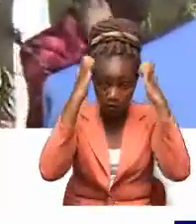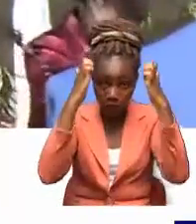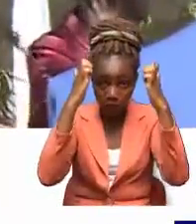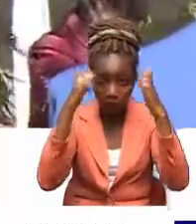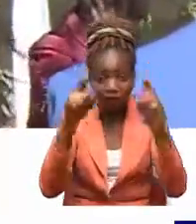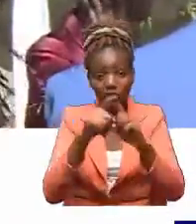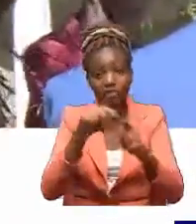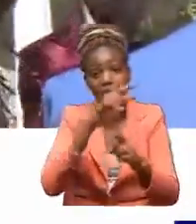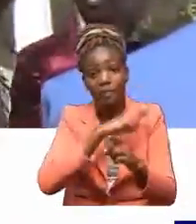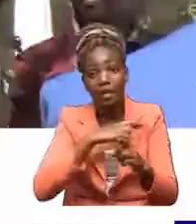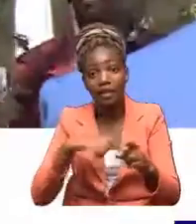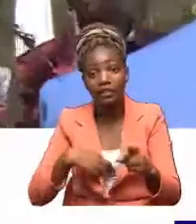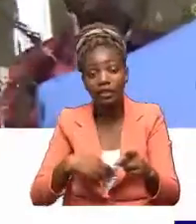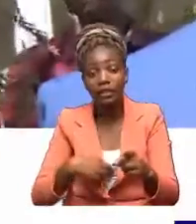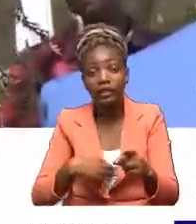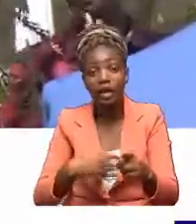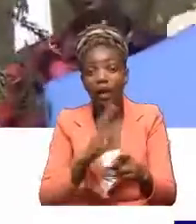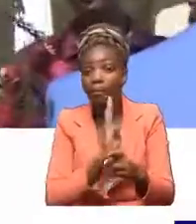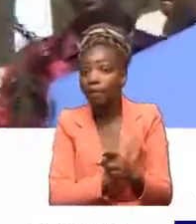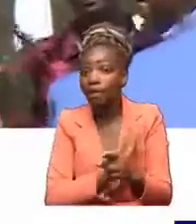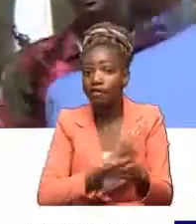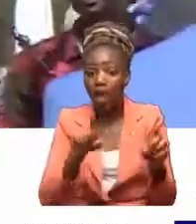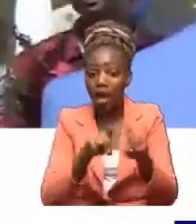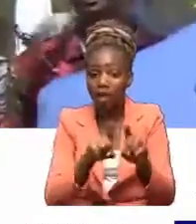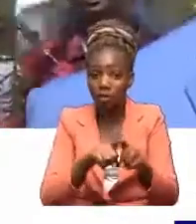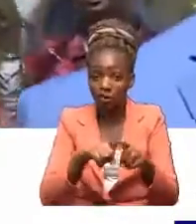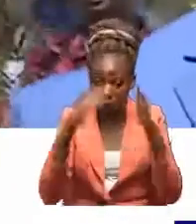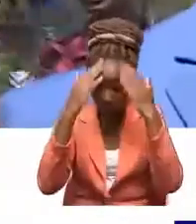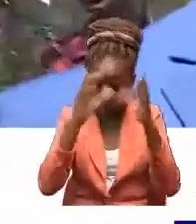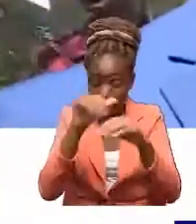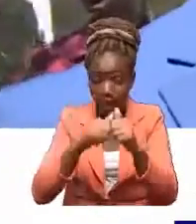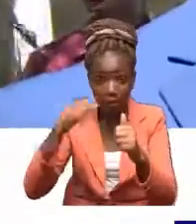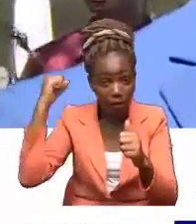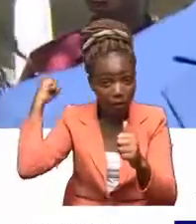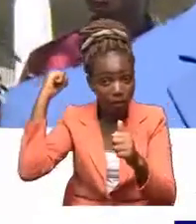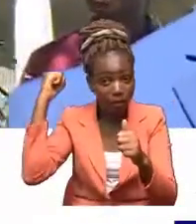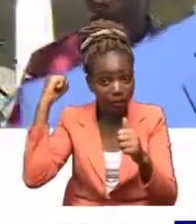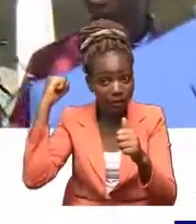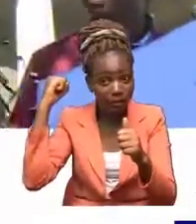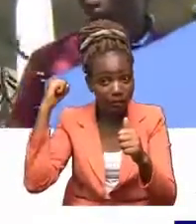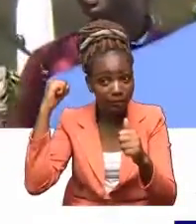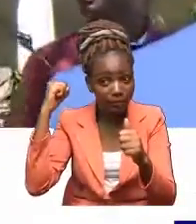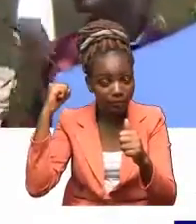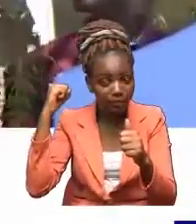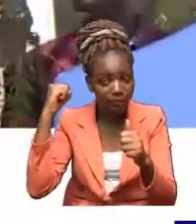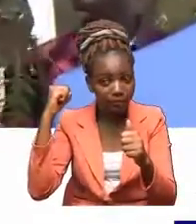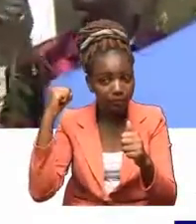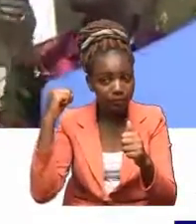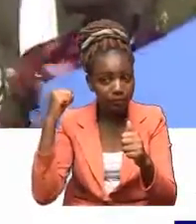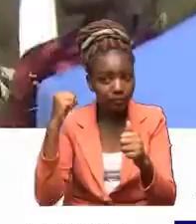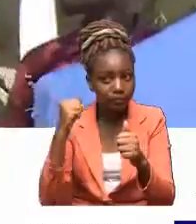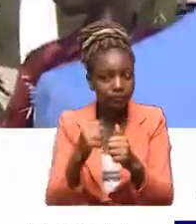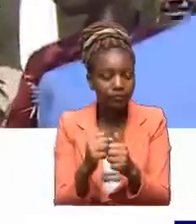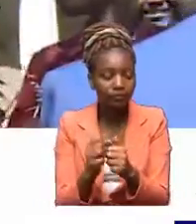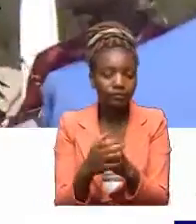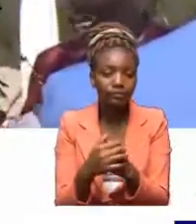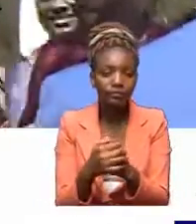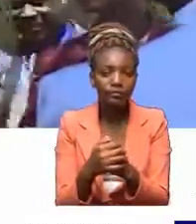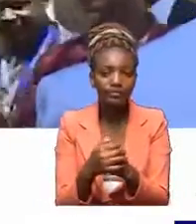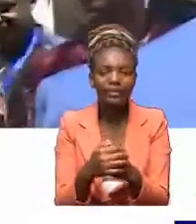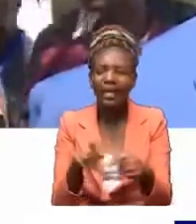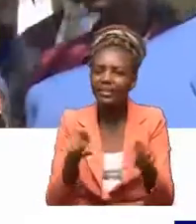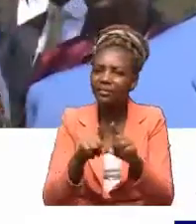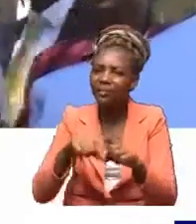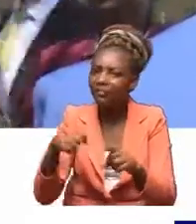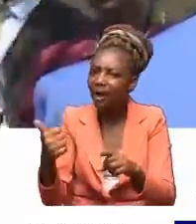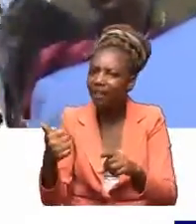religious values, bringing up the issue of political space, expanding political space kwa wakati ambayo ilikuwa ni vigumu, na mambo